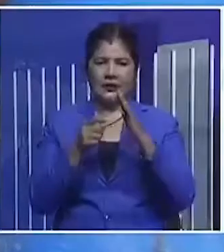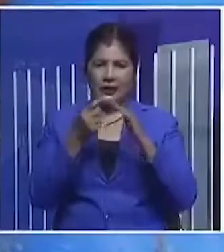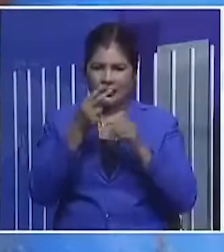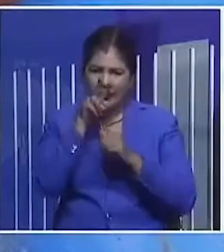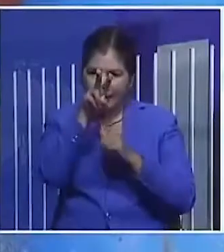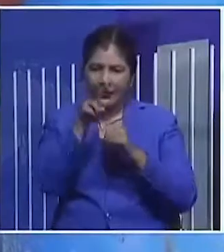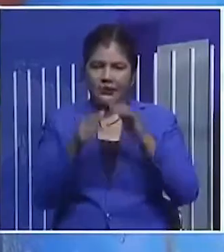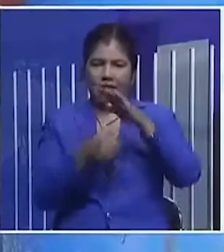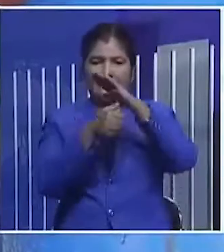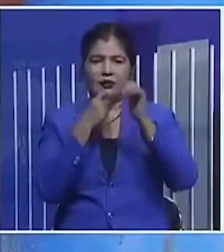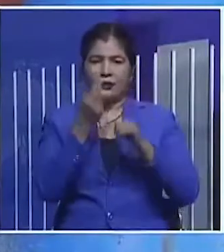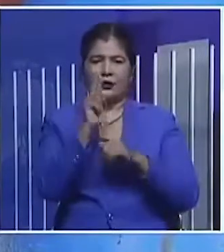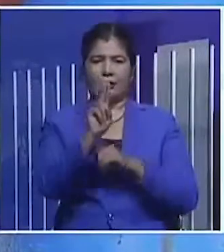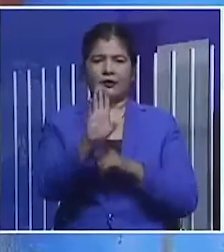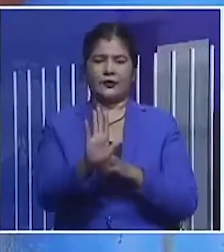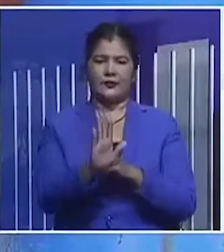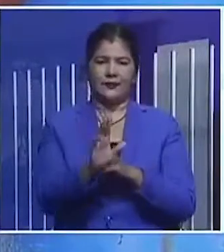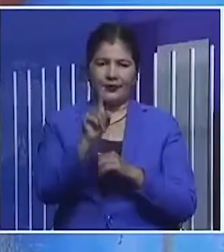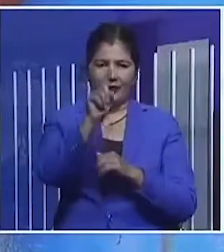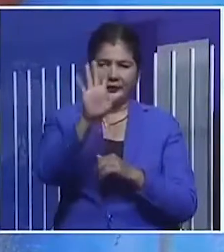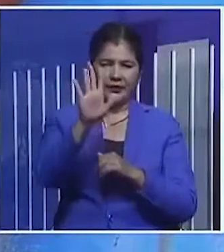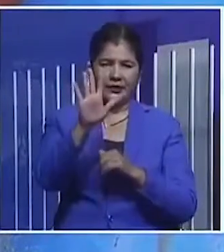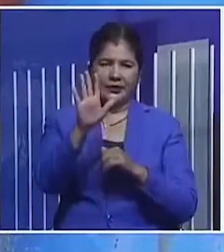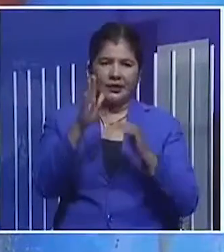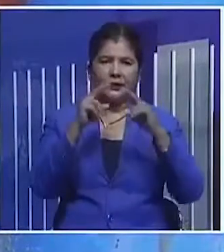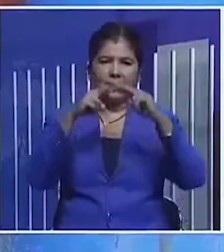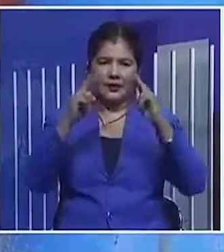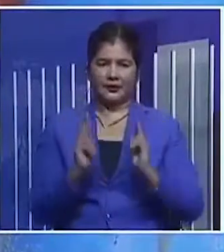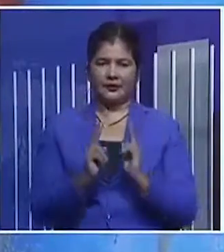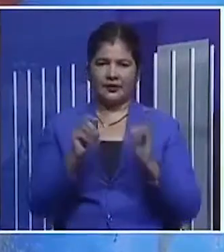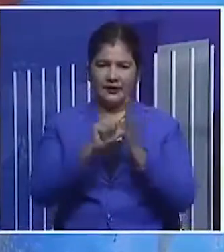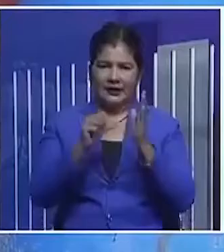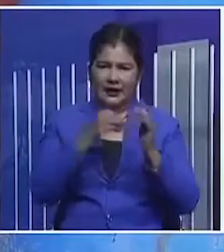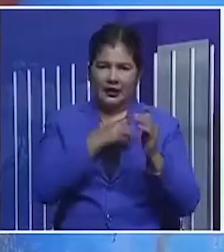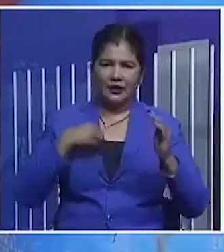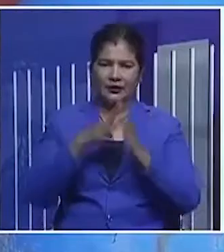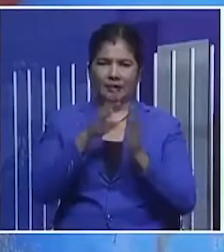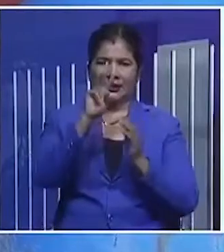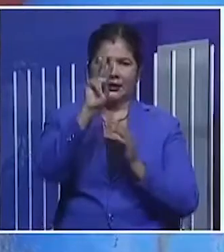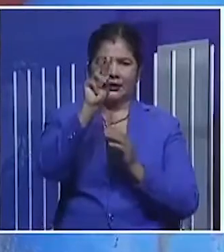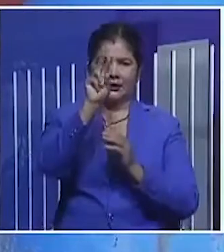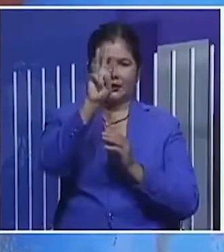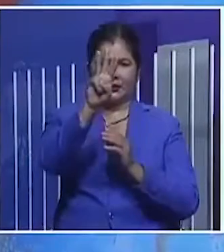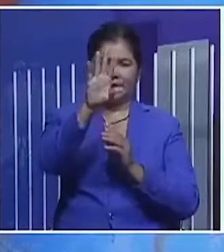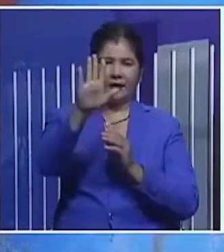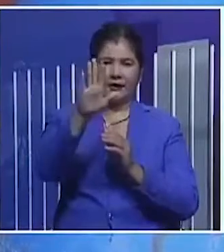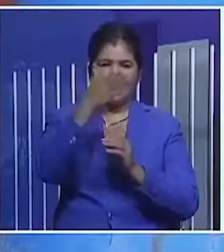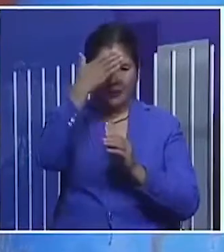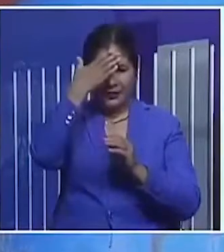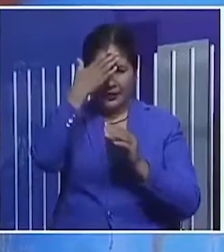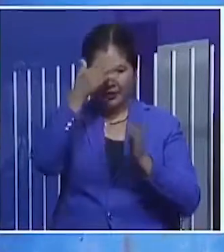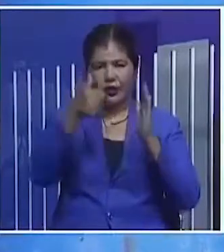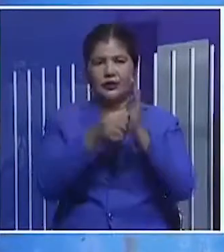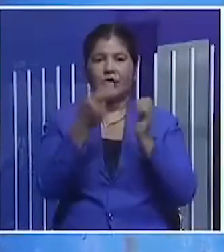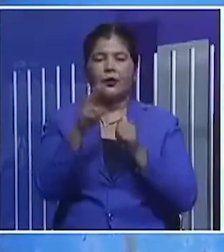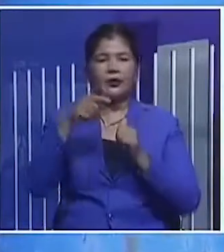अभिषेक सिंहको भइरहेको छ। 1500 को जिल्ला अस्पताल सल्यानमा अहिले 3500 राखेर बिरामीको उपचार भइरहेको